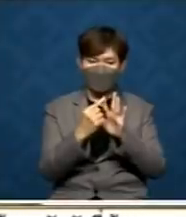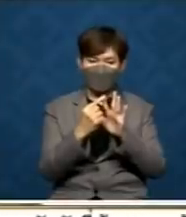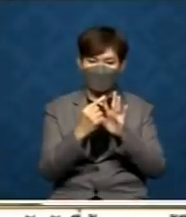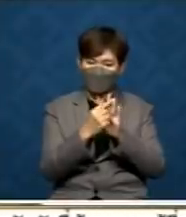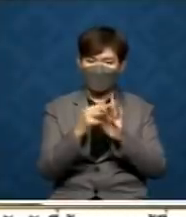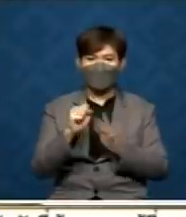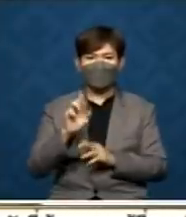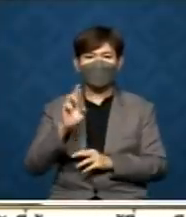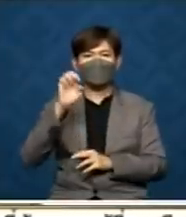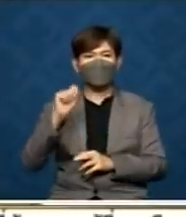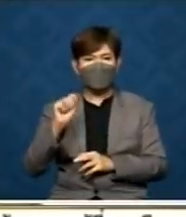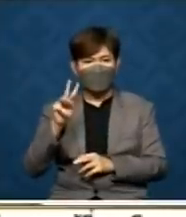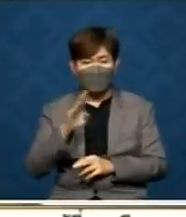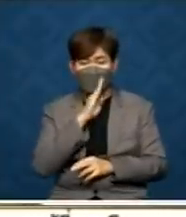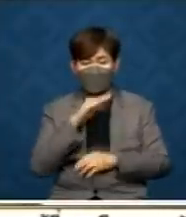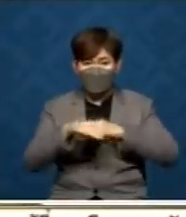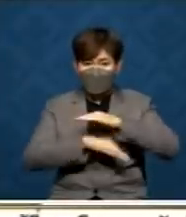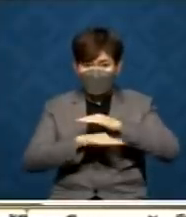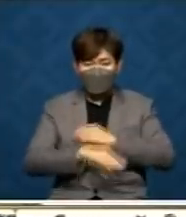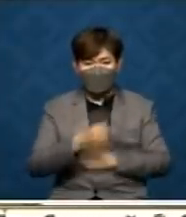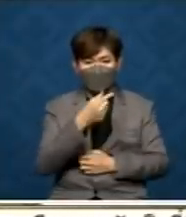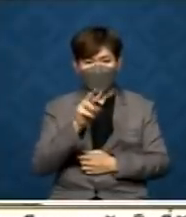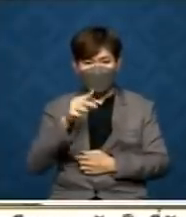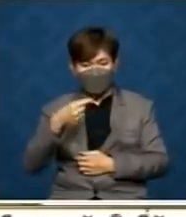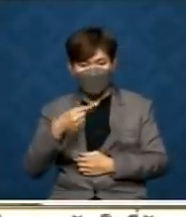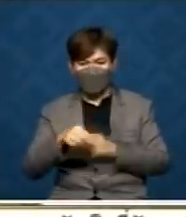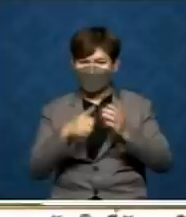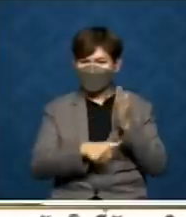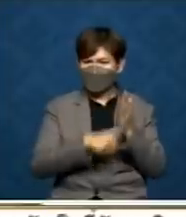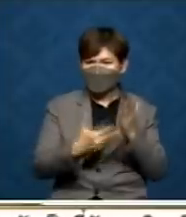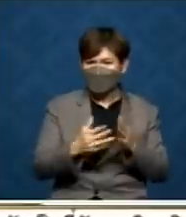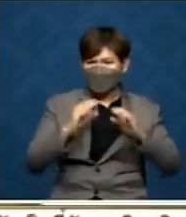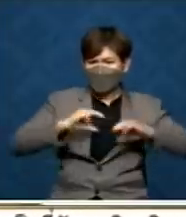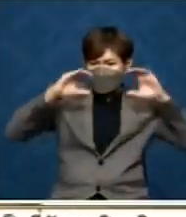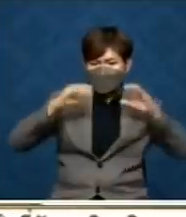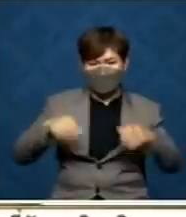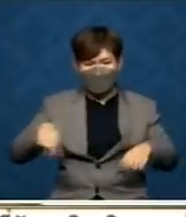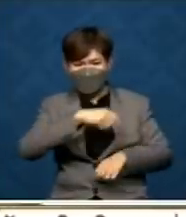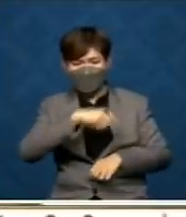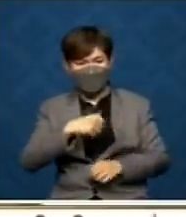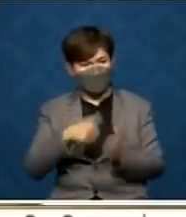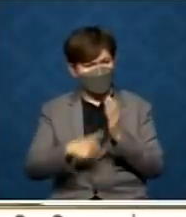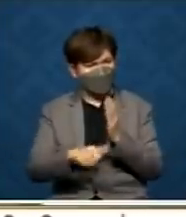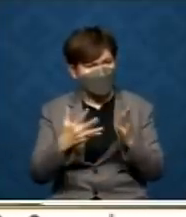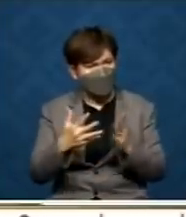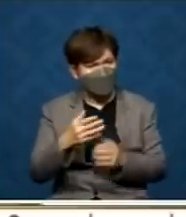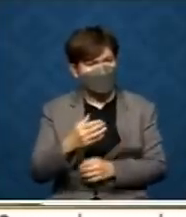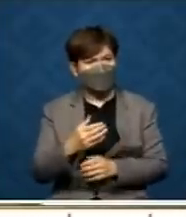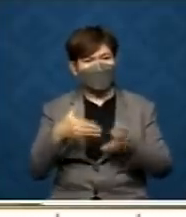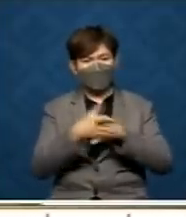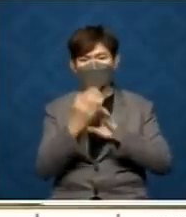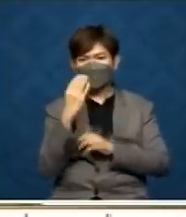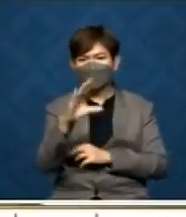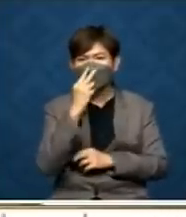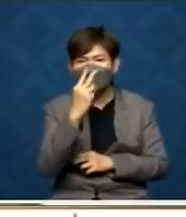แรกใช้จีทูจีจริงๆเขาไม่เสียภาษีหรอกแล้วต้อนรับไม่มีทางเสียภาษีประเสริฐใช้ชิ้น